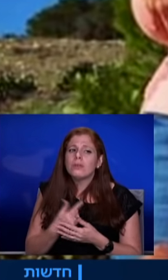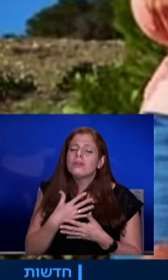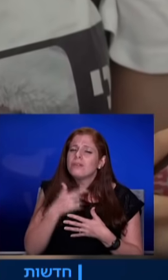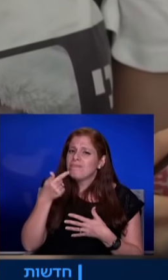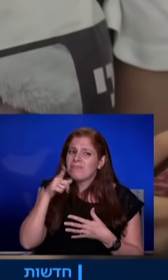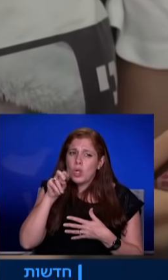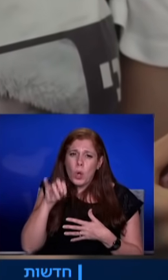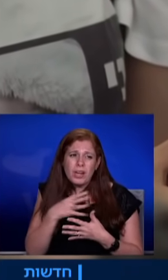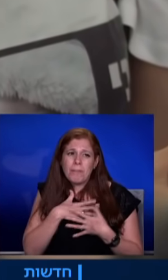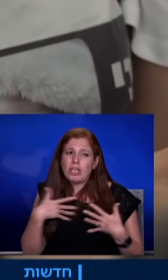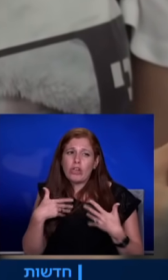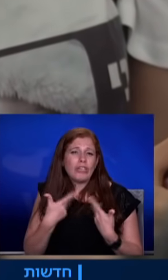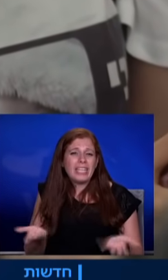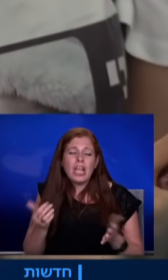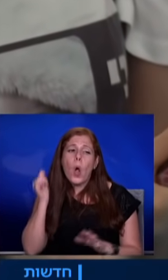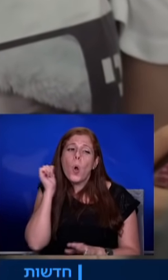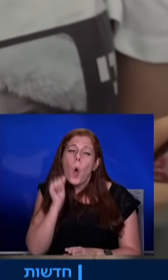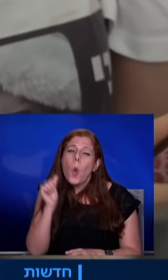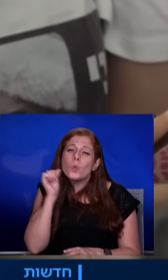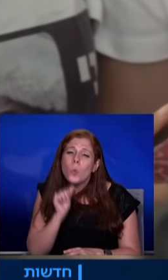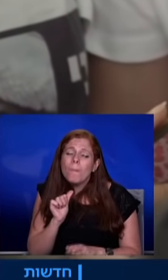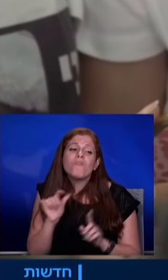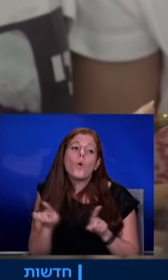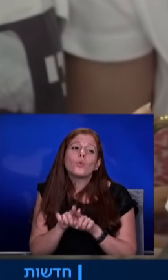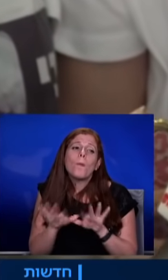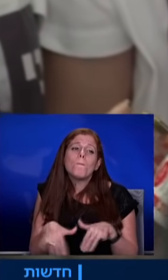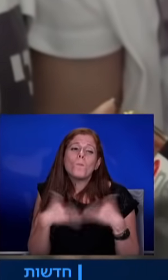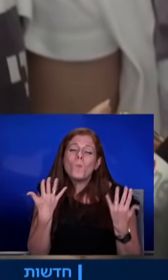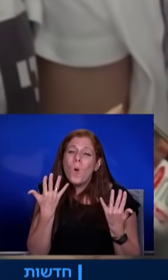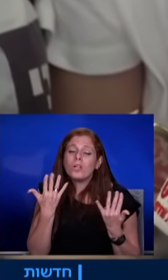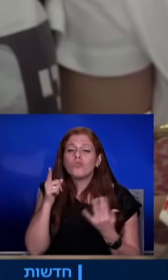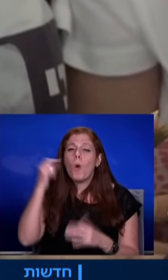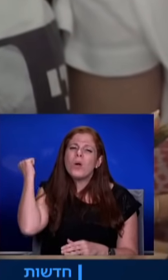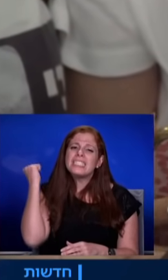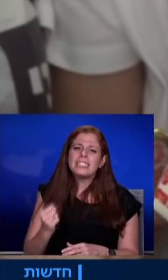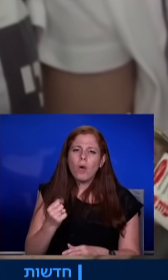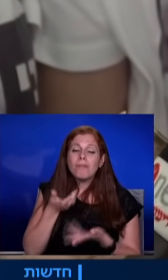יום ובכל רגע מאותו בוקר שבו הוא רצח אותה באכזריות.